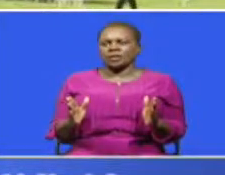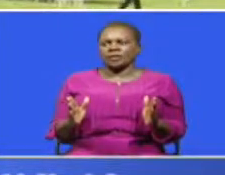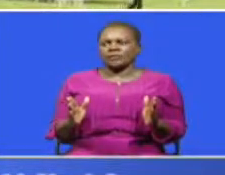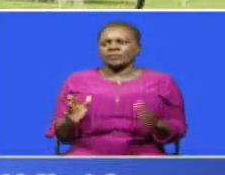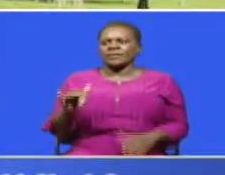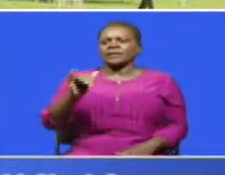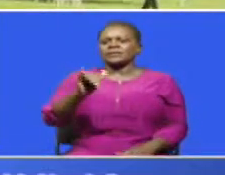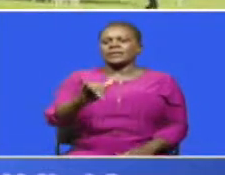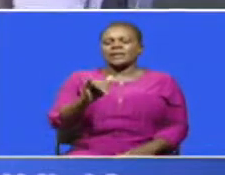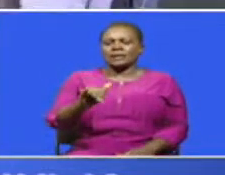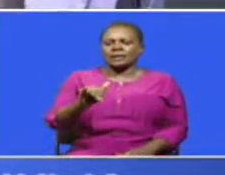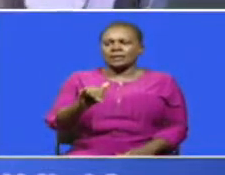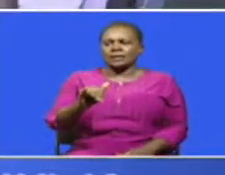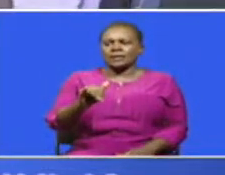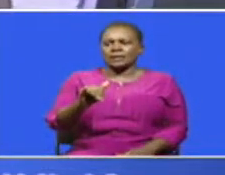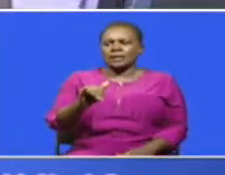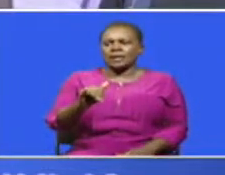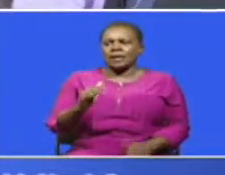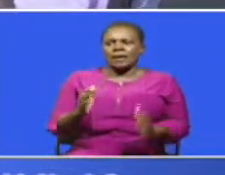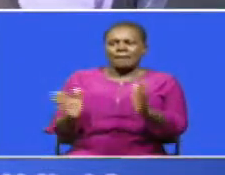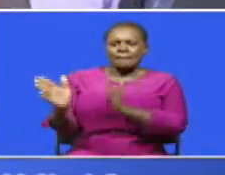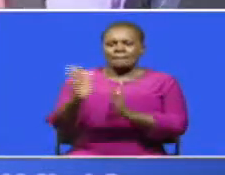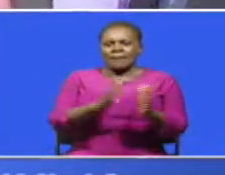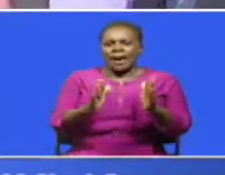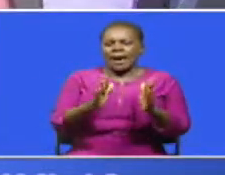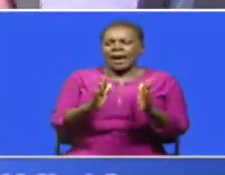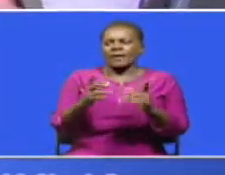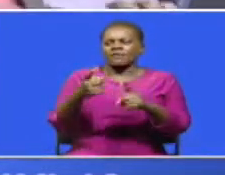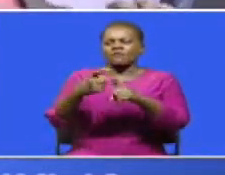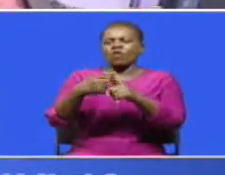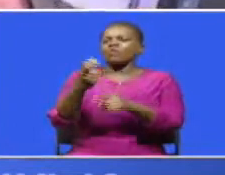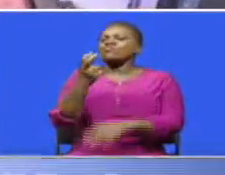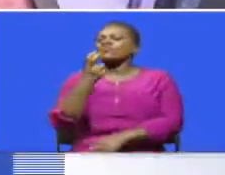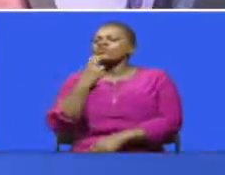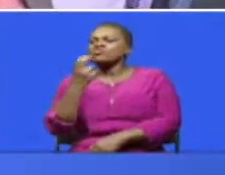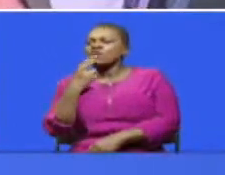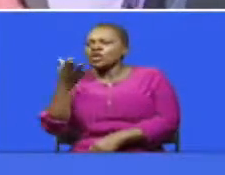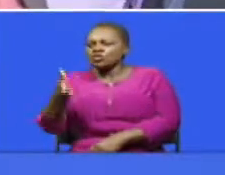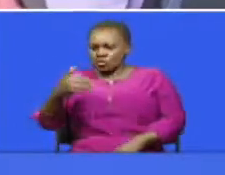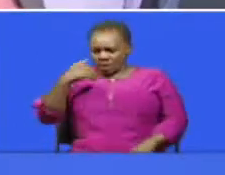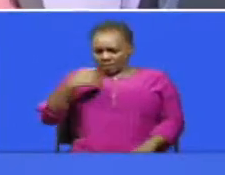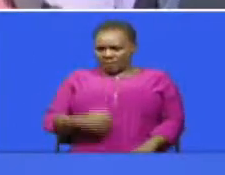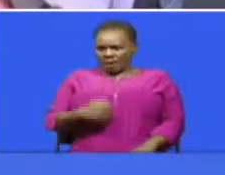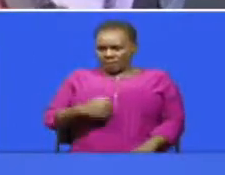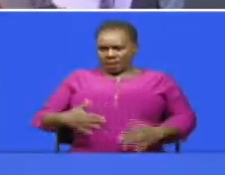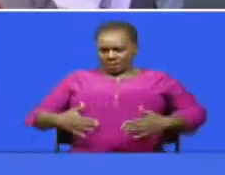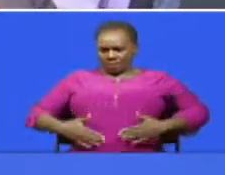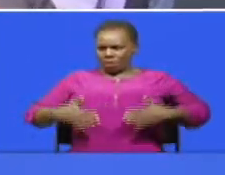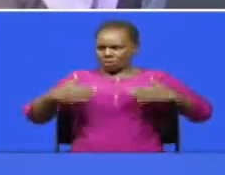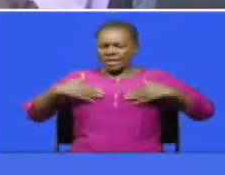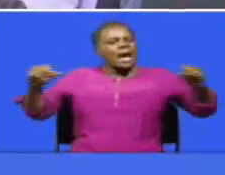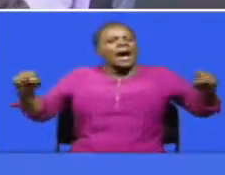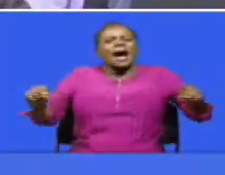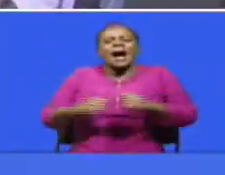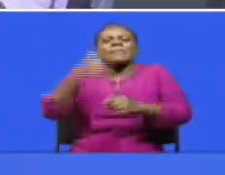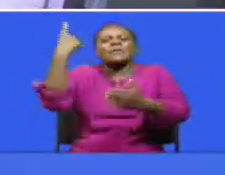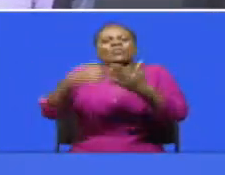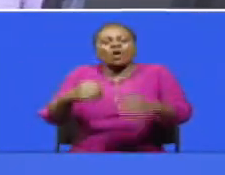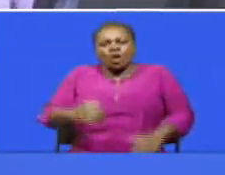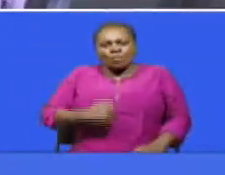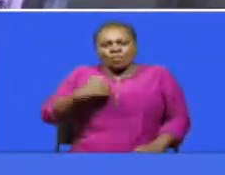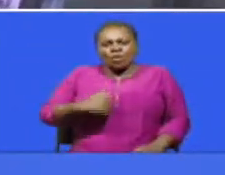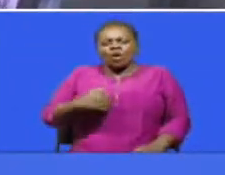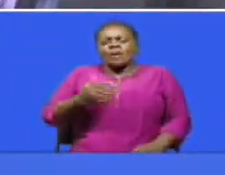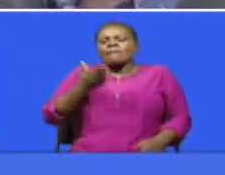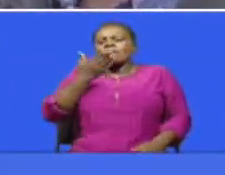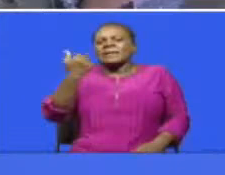mpaka lini na wangeniambia? Tulipanga tangu Jumanne ya kwamba tukafanya leo postmortem. Alafu ni mimi imetokea na wangeniambia